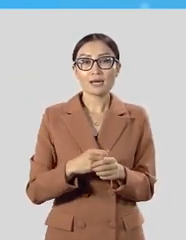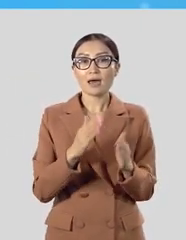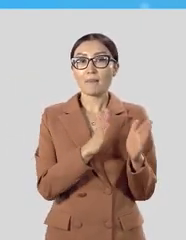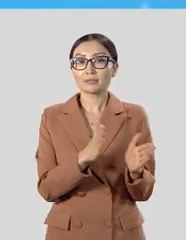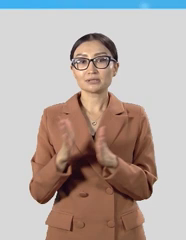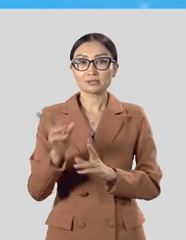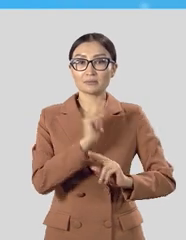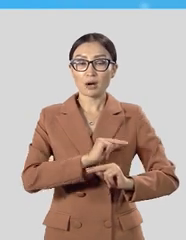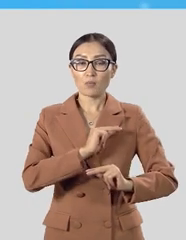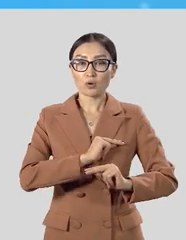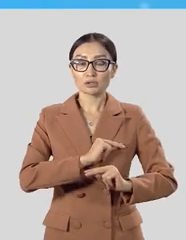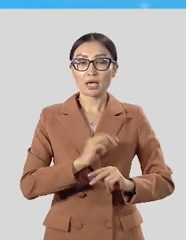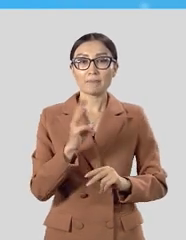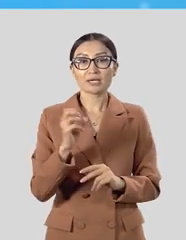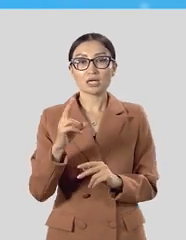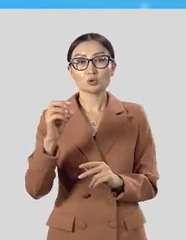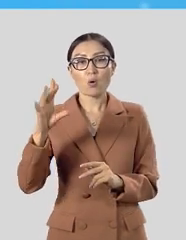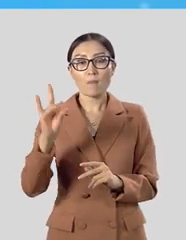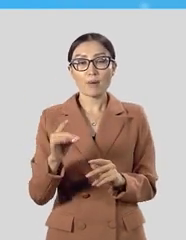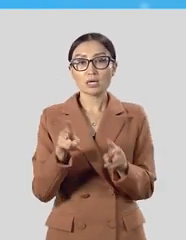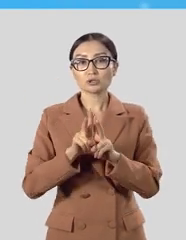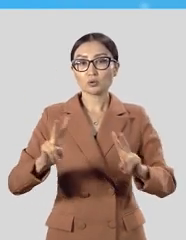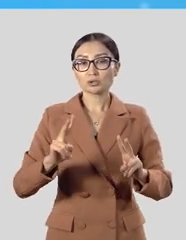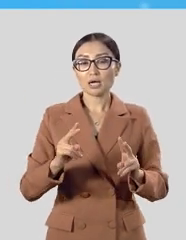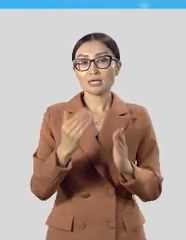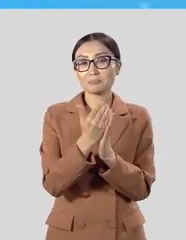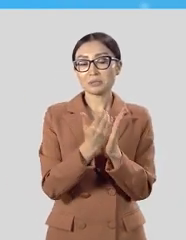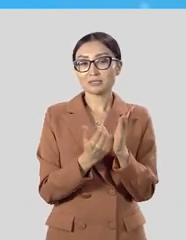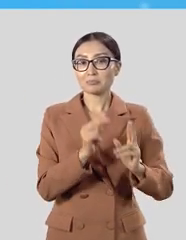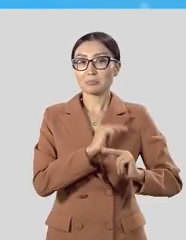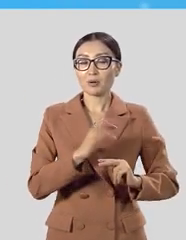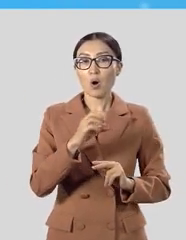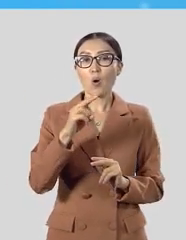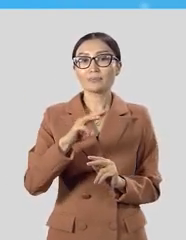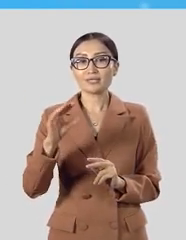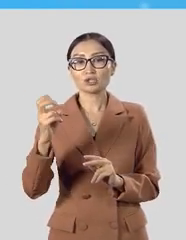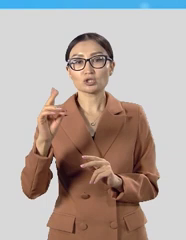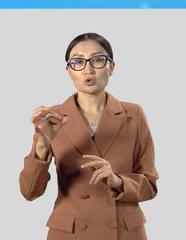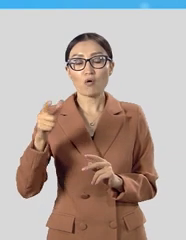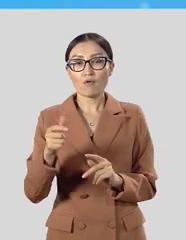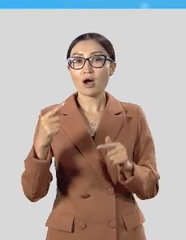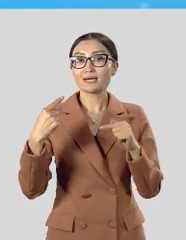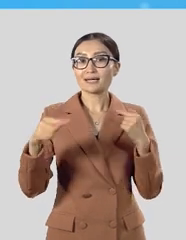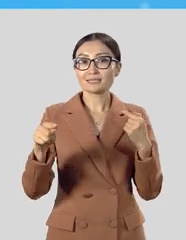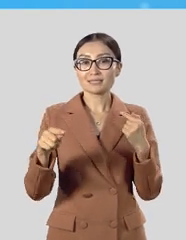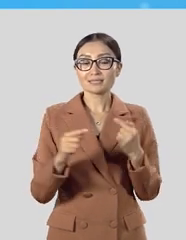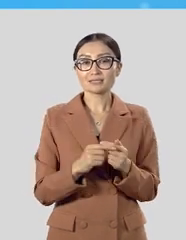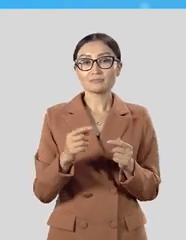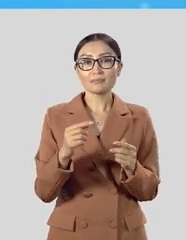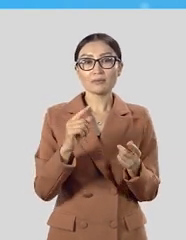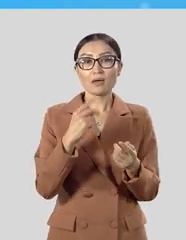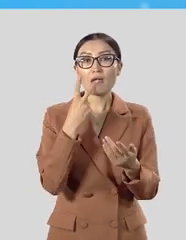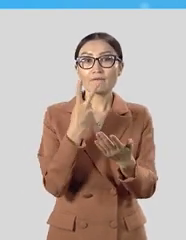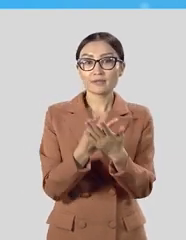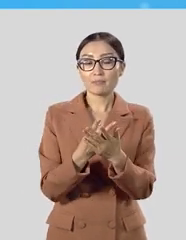работы электронного микроскопа технически схож с принципом работы оптического, с той лишь разницей, что вместо